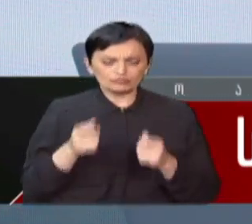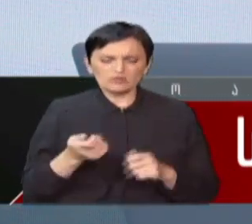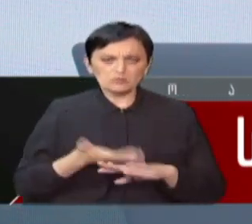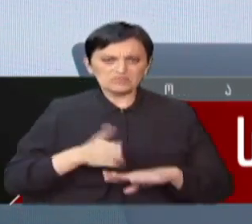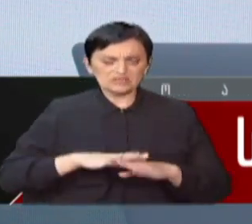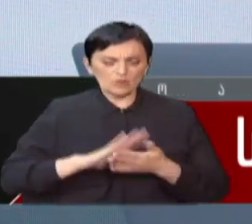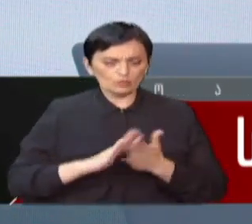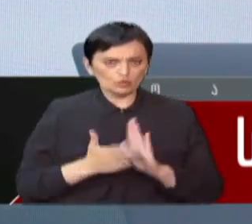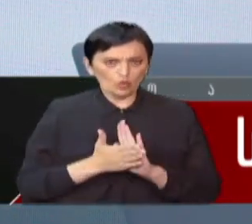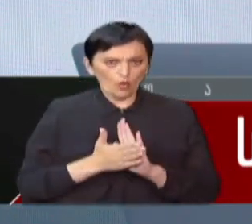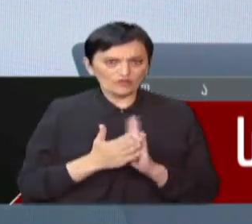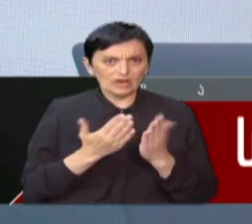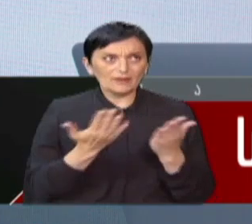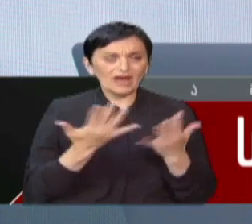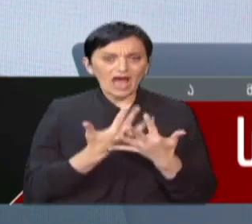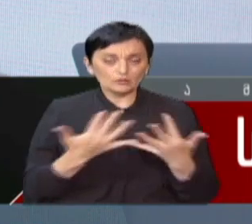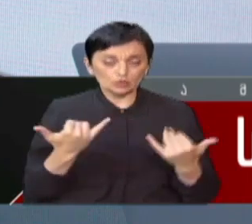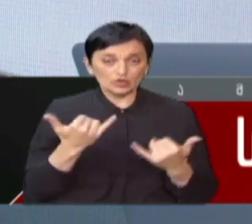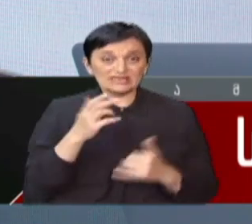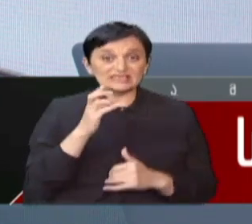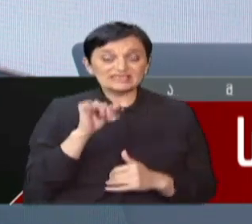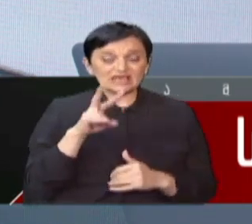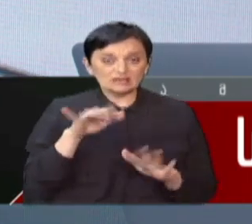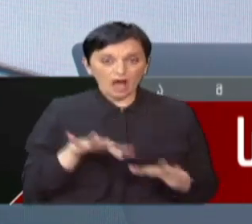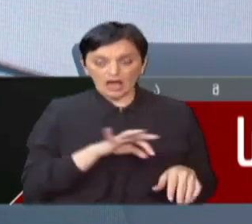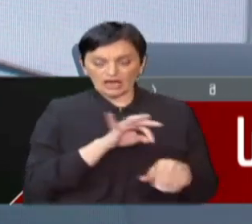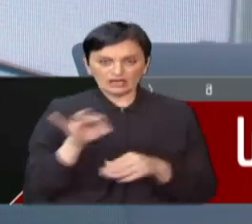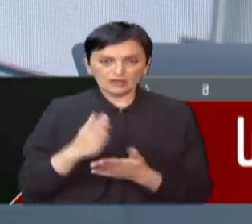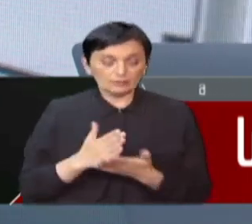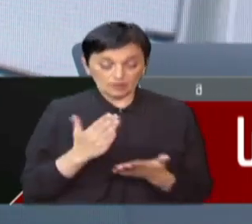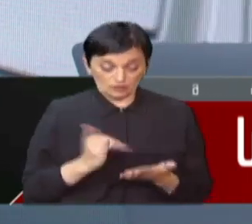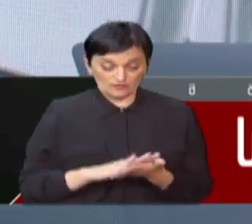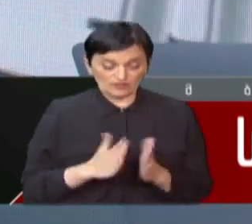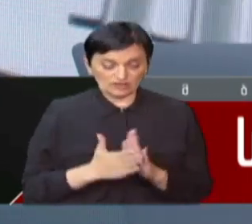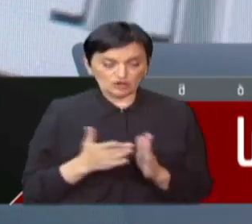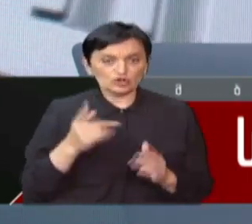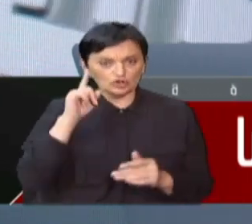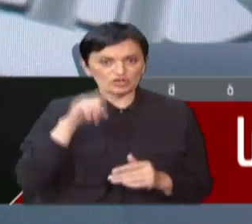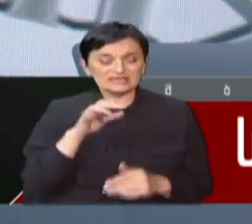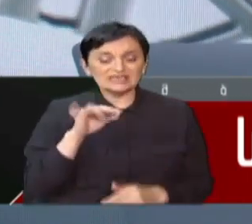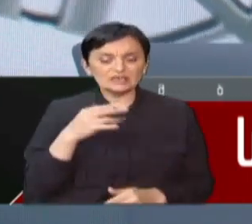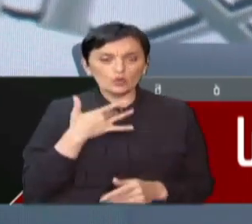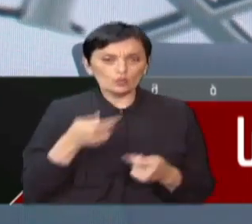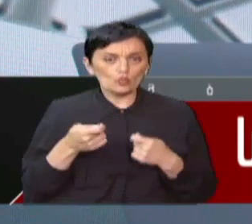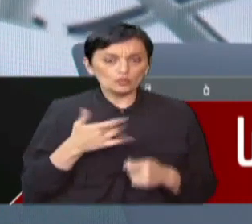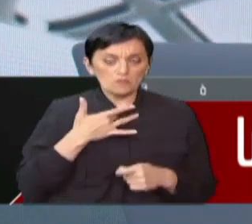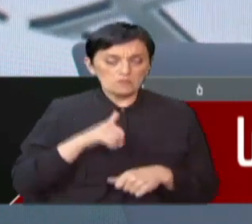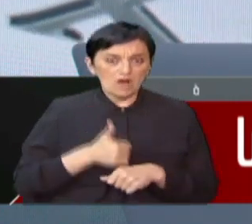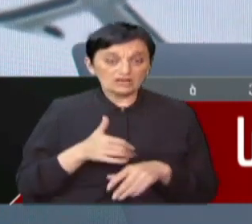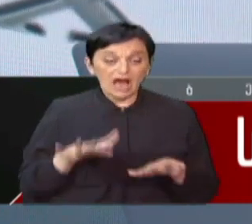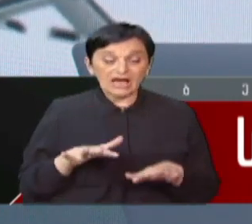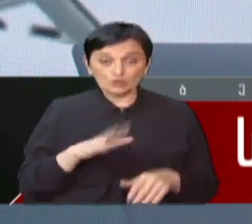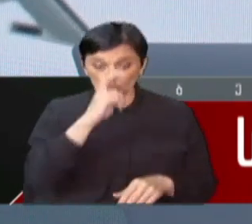მძიმე მდგომარეობაში ექსპონატებით უმეტესობა ახლა სიღნაღშია გადატანილი არსებული ვითარების შესახებ იციან სიღნაღის მუნიციპალიტეტის მერიაში